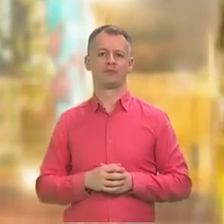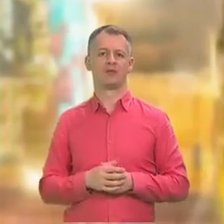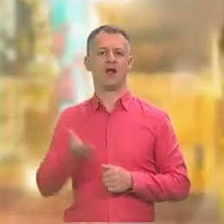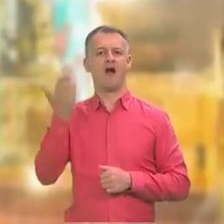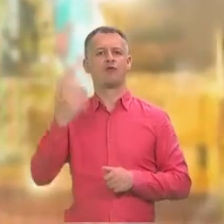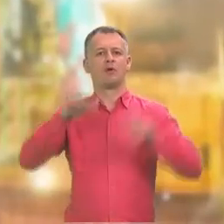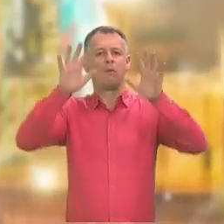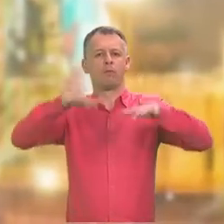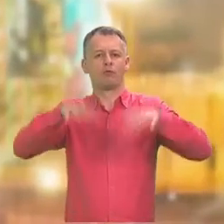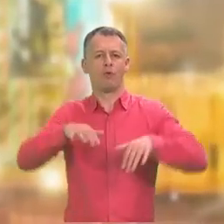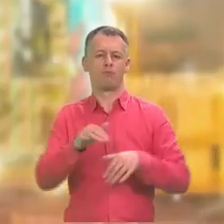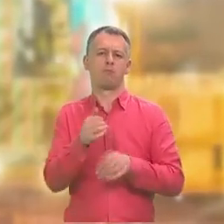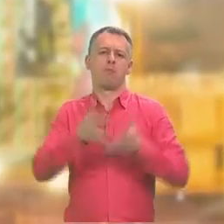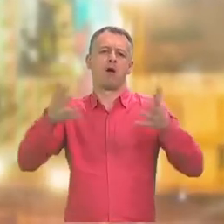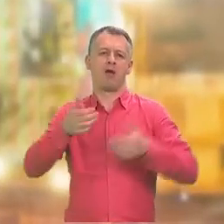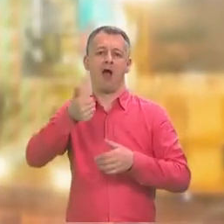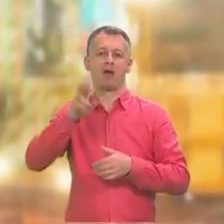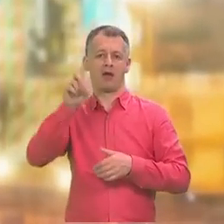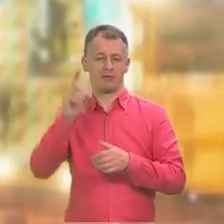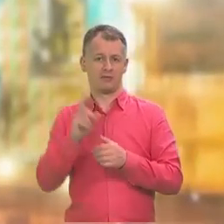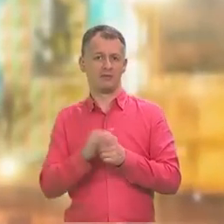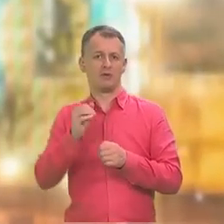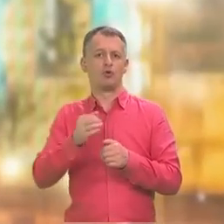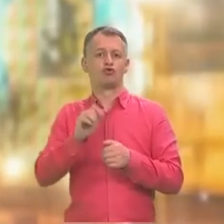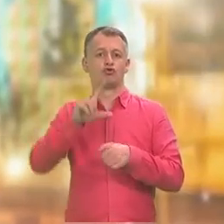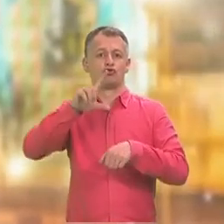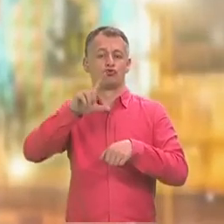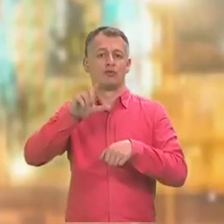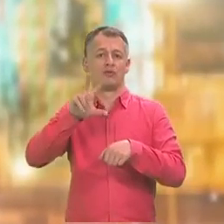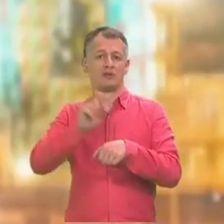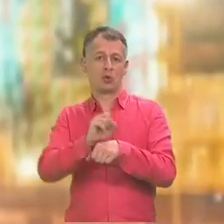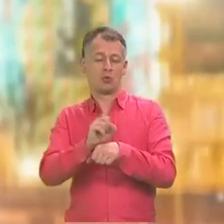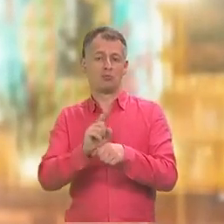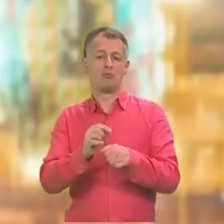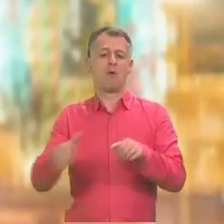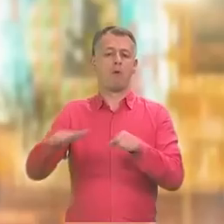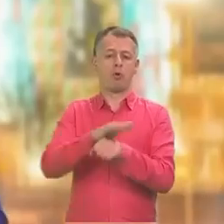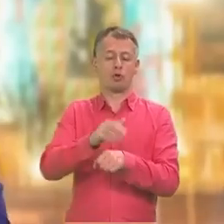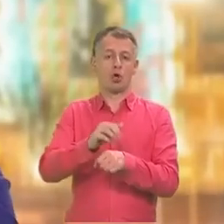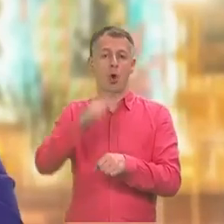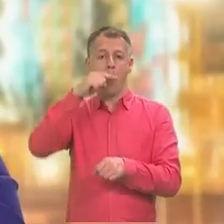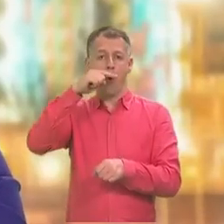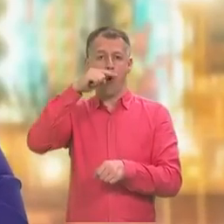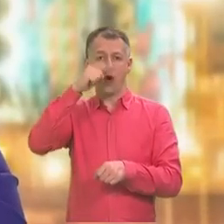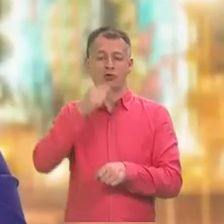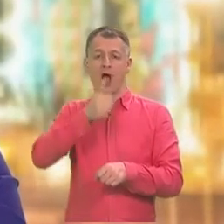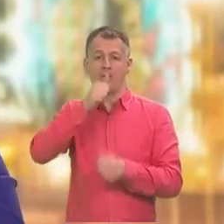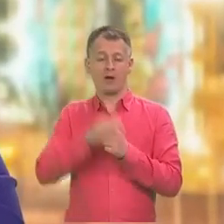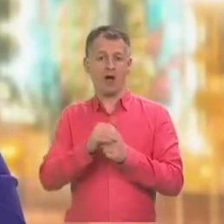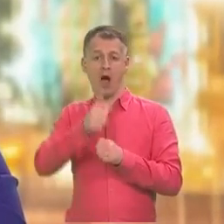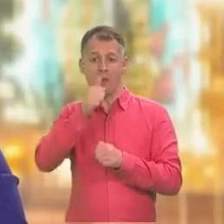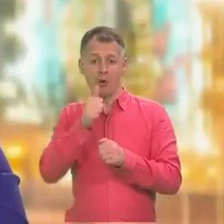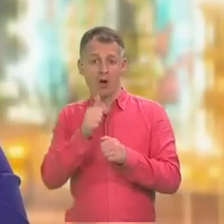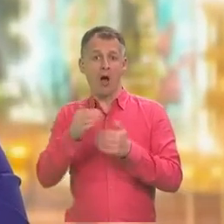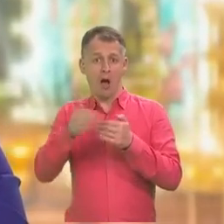fost potop la Arad, o ploaie de doar jumătate de oră a inundat majoritatea străzilor din oraș. Mai multe mașini au rămas blocate pe străzi, iar apa aproape